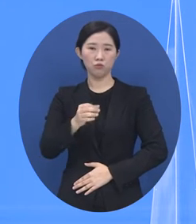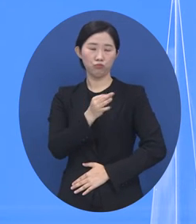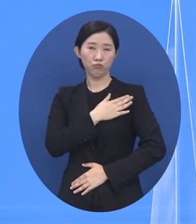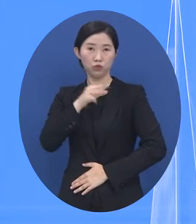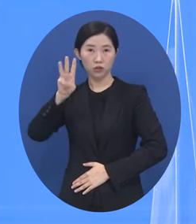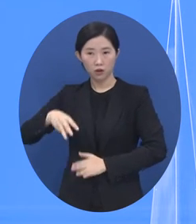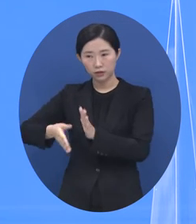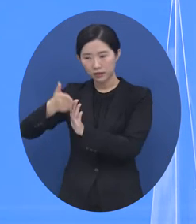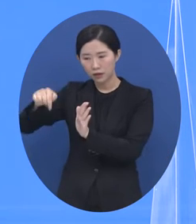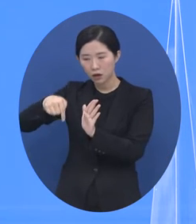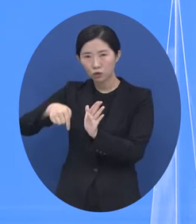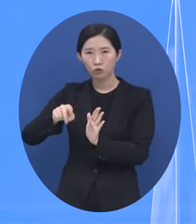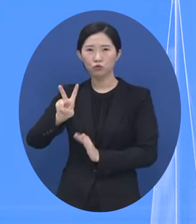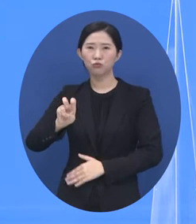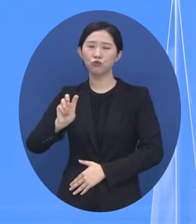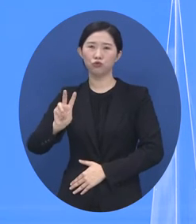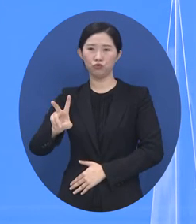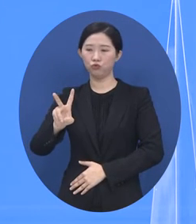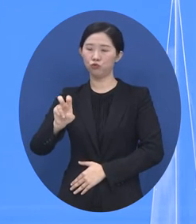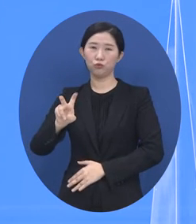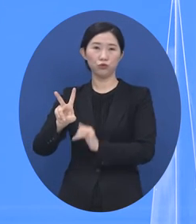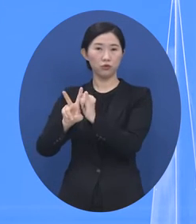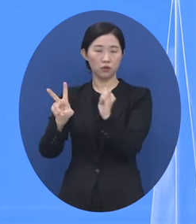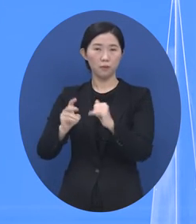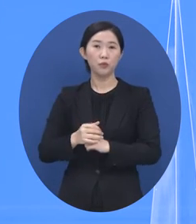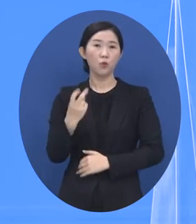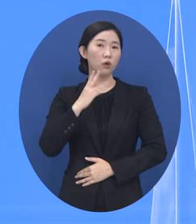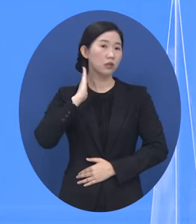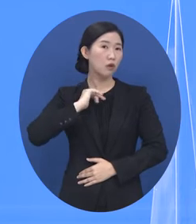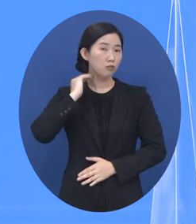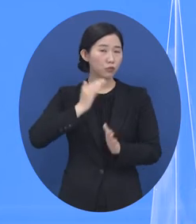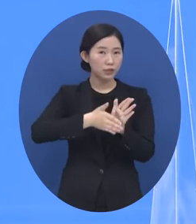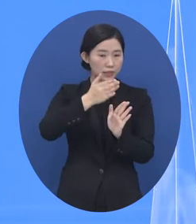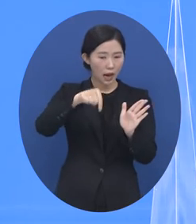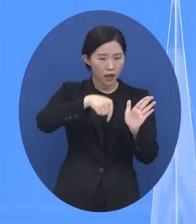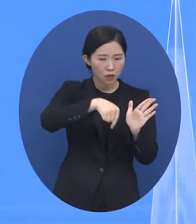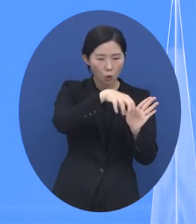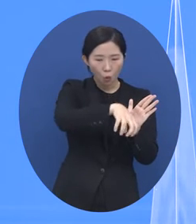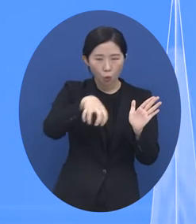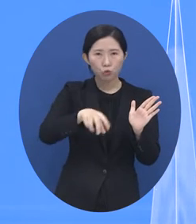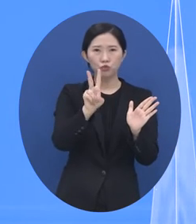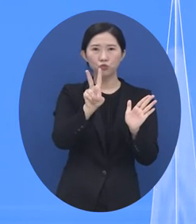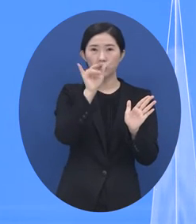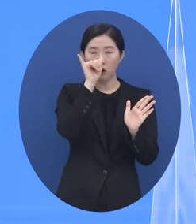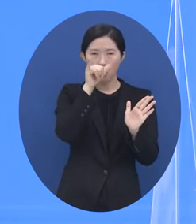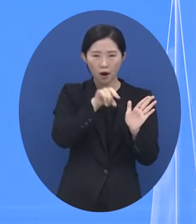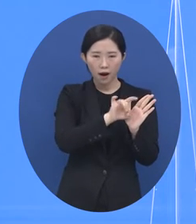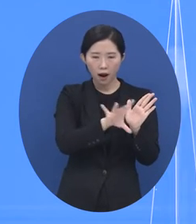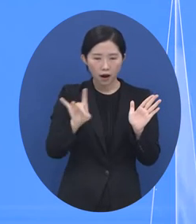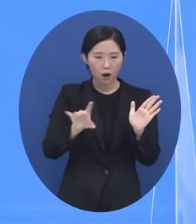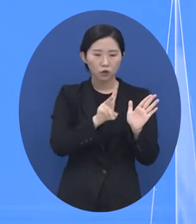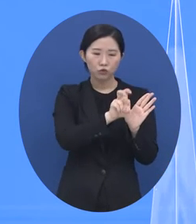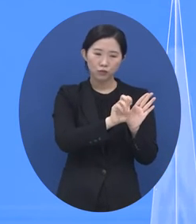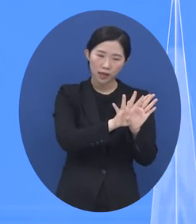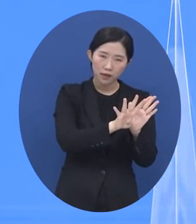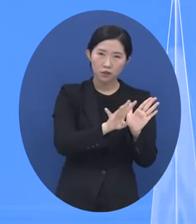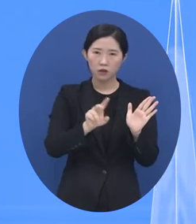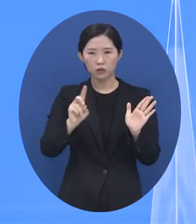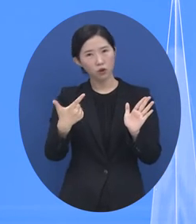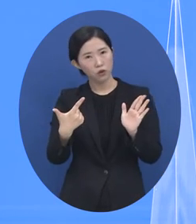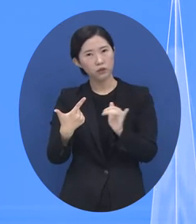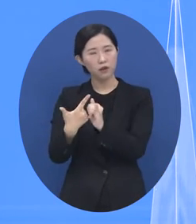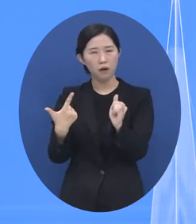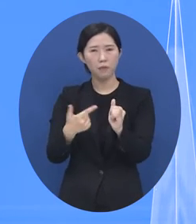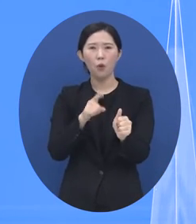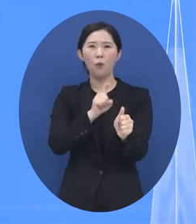소재 어학원에서 22명, 그리고 의정부시 소재 두 곳의 어학원에서 각각 24명과 6명이 확진된